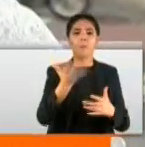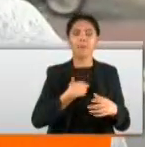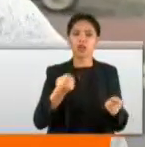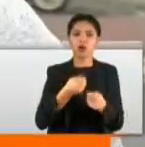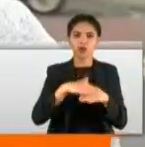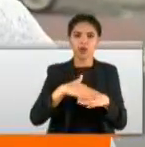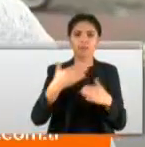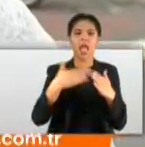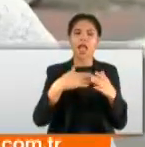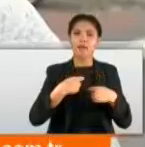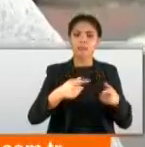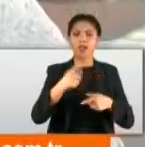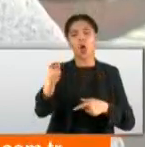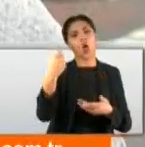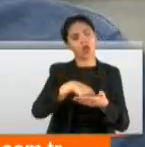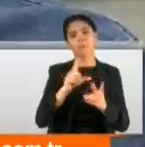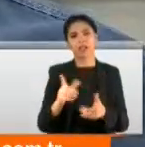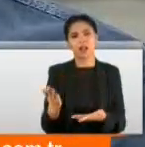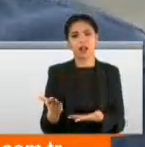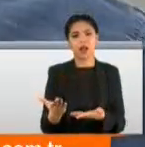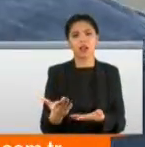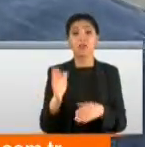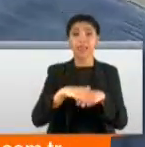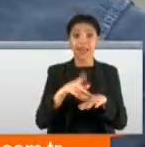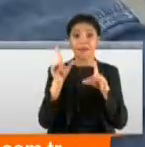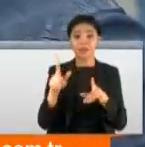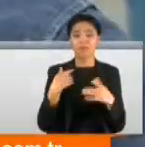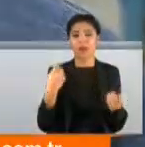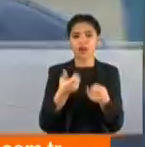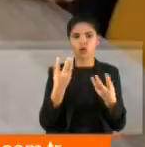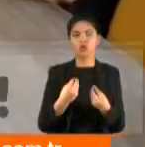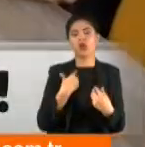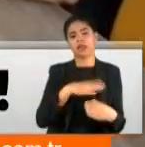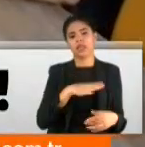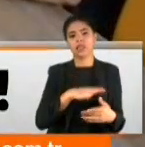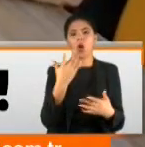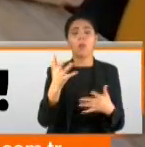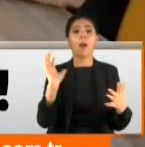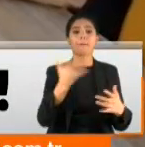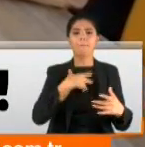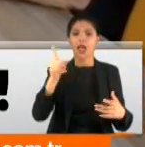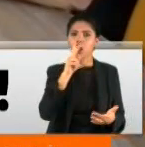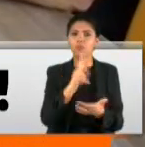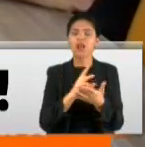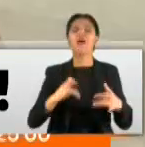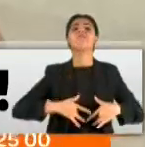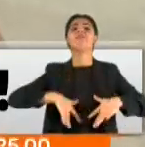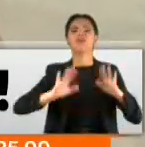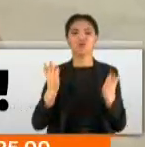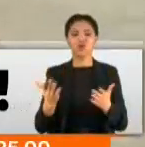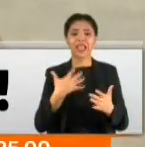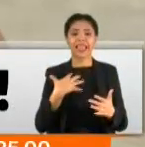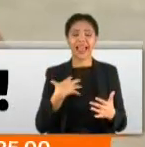işini yapıyoruz evin giderlerini kullanır demesi gerekiyor tabi ki yapmazlar Ben bir çalışma olarak bu işin varsa karardan memnun